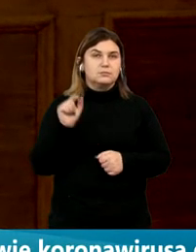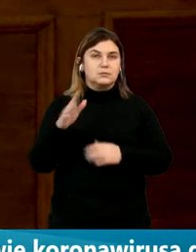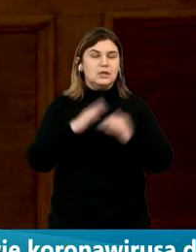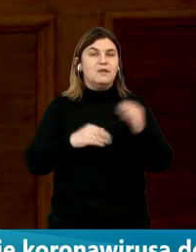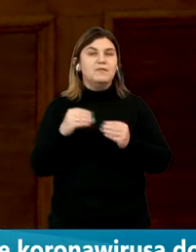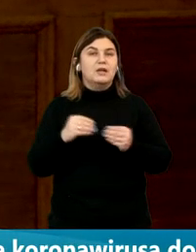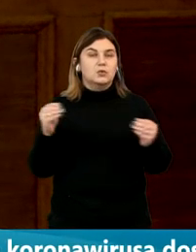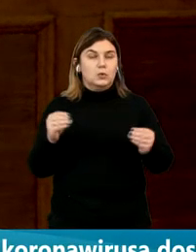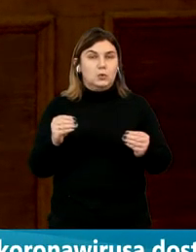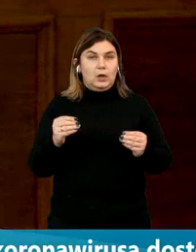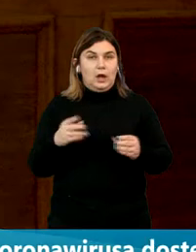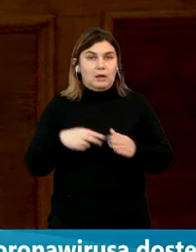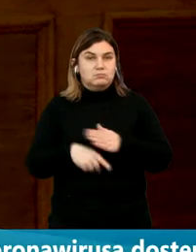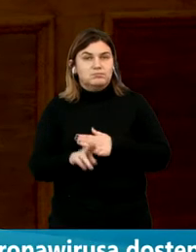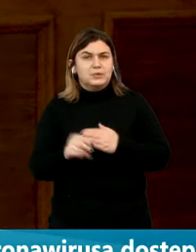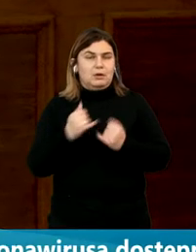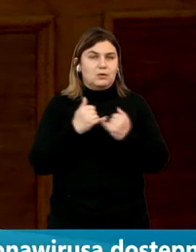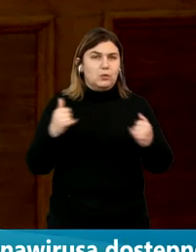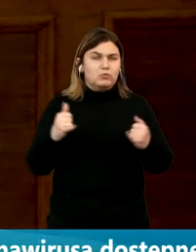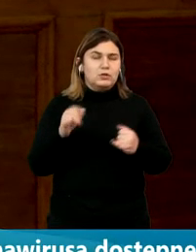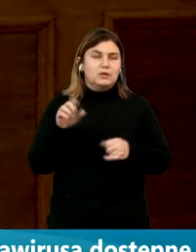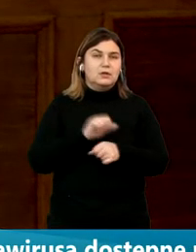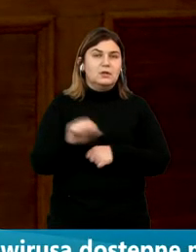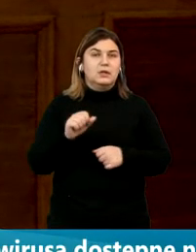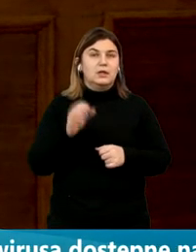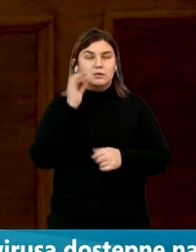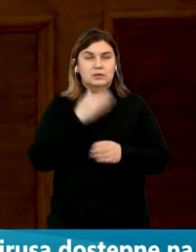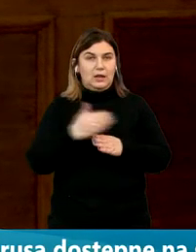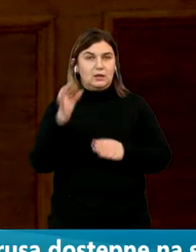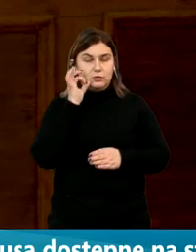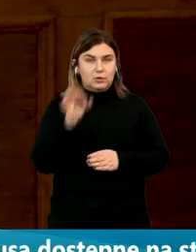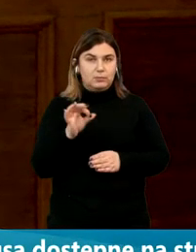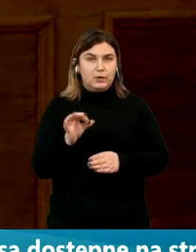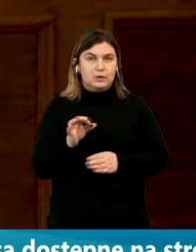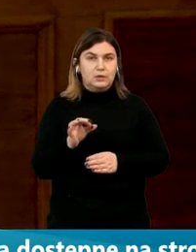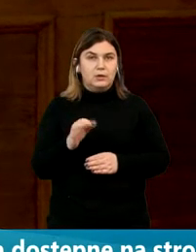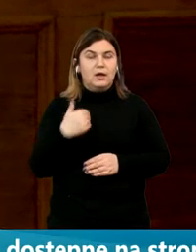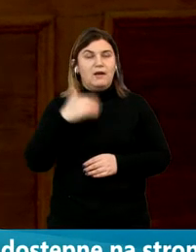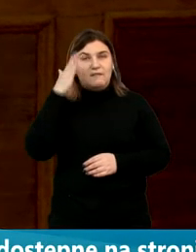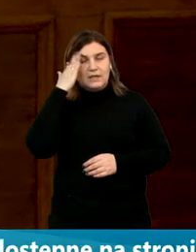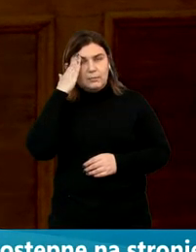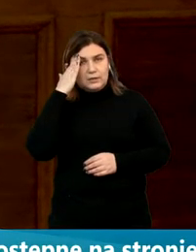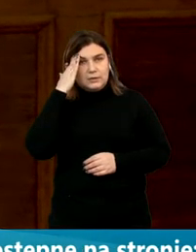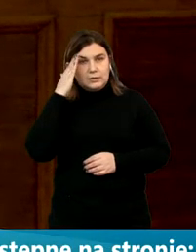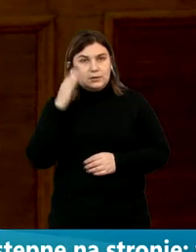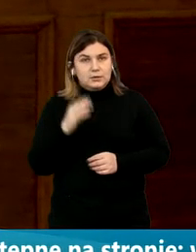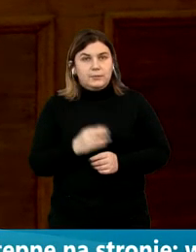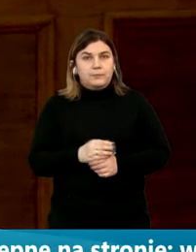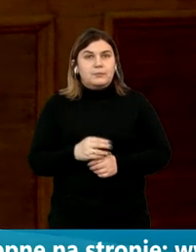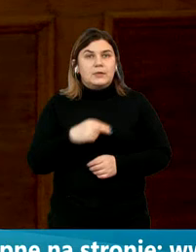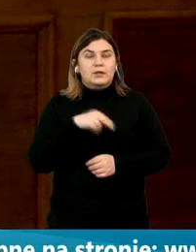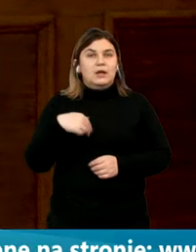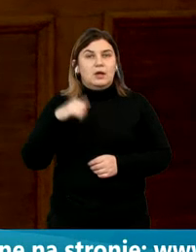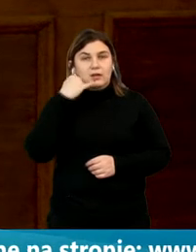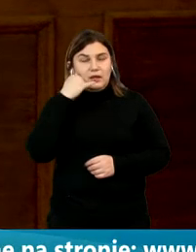infrastruktura, która funkcjonuje w wielu miejscach, jest dalej dobra, bo o ile wiemy, że nasze telefony